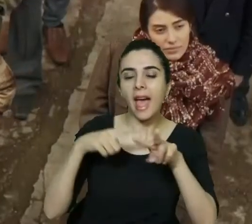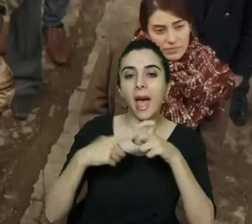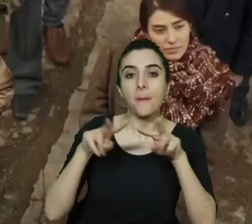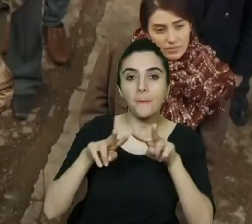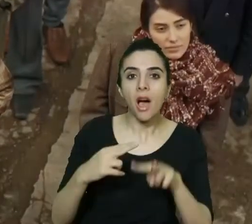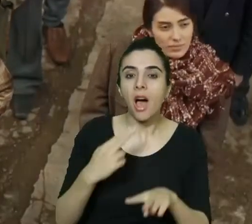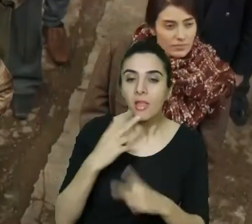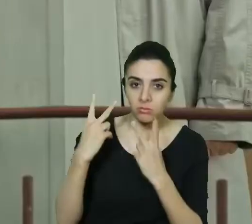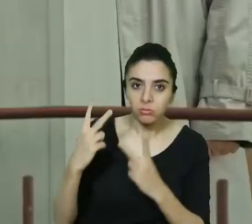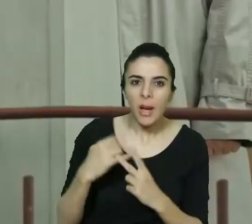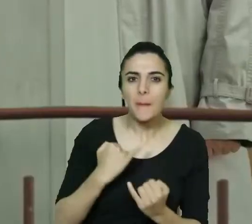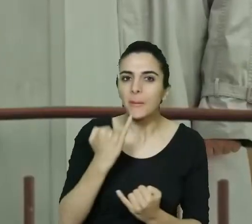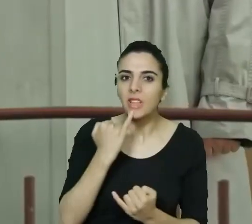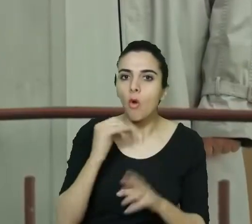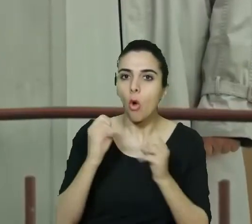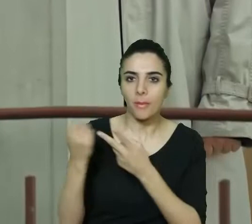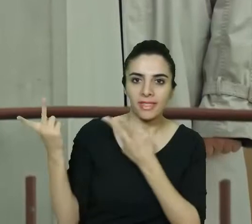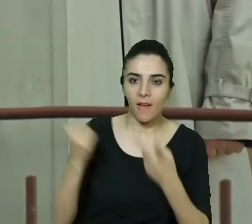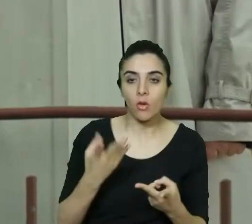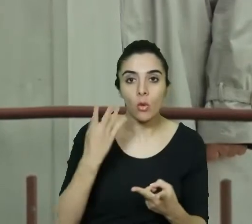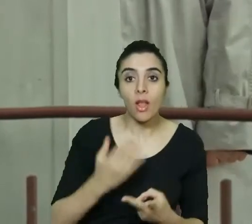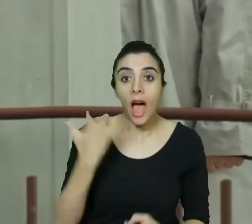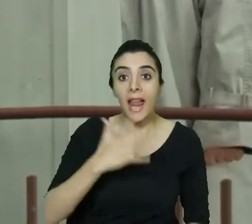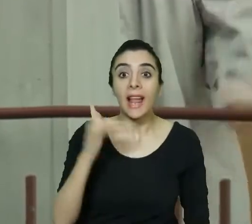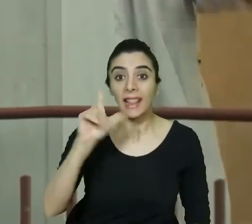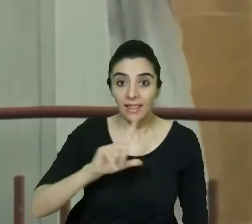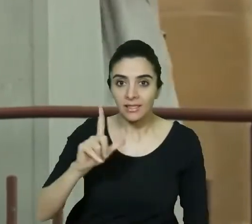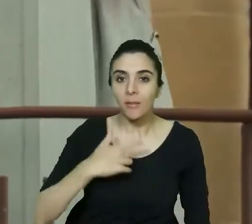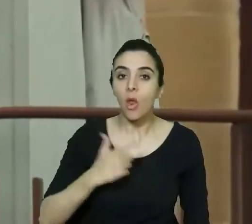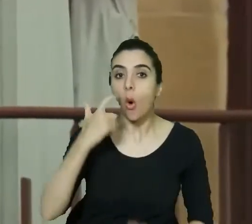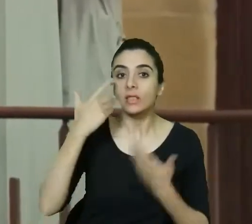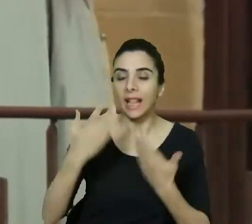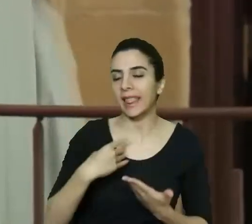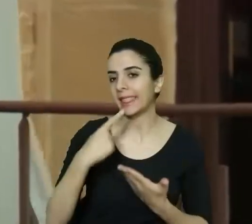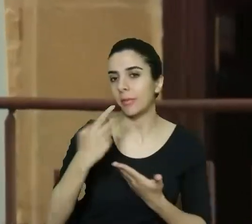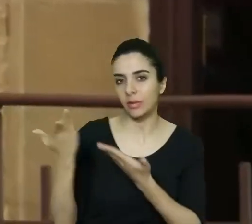Fuat'a. Bana lise olarak kendisine hoş geldin diyoruz.